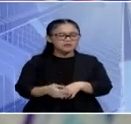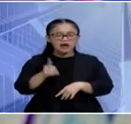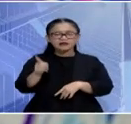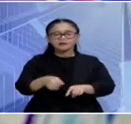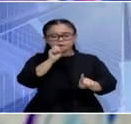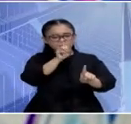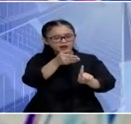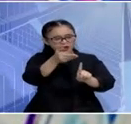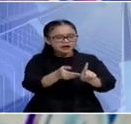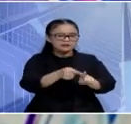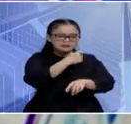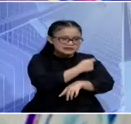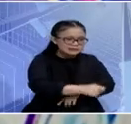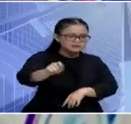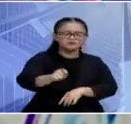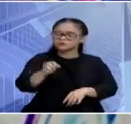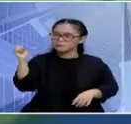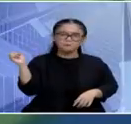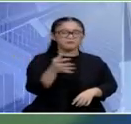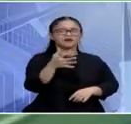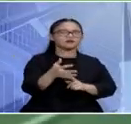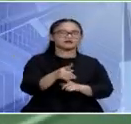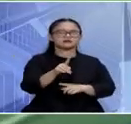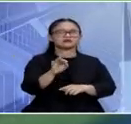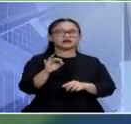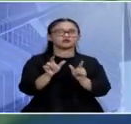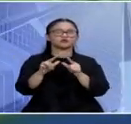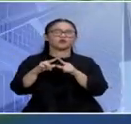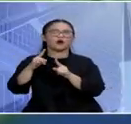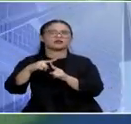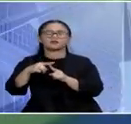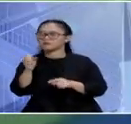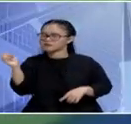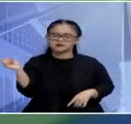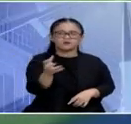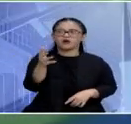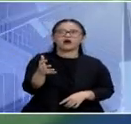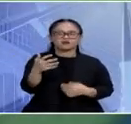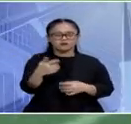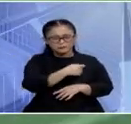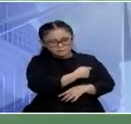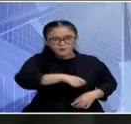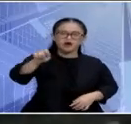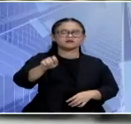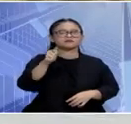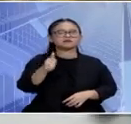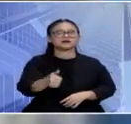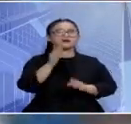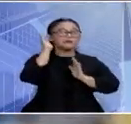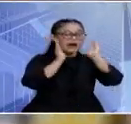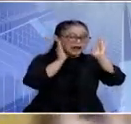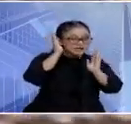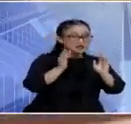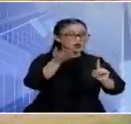julukan Smash 100 Watt berkat pukulan-pukulan kerasnya dan berhasil mengalahkan Rashid Siddiq, mantan pemain tunggal Malaysia yang